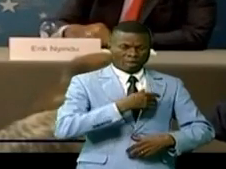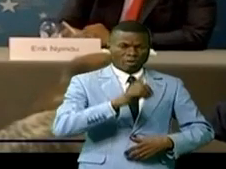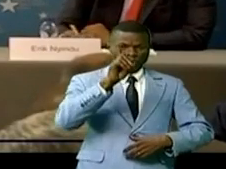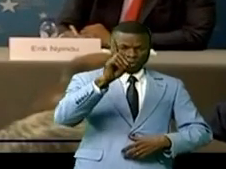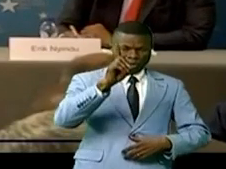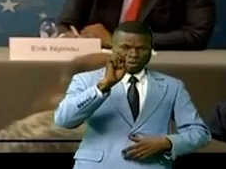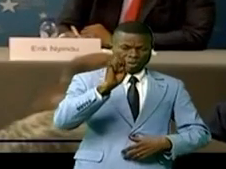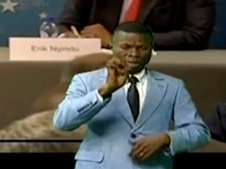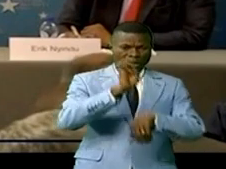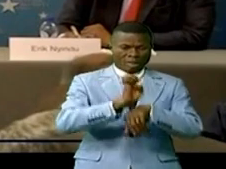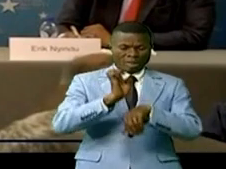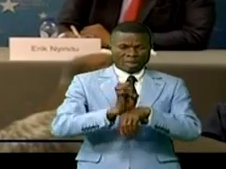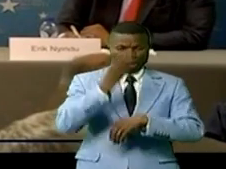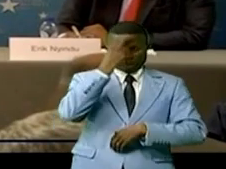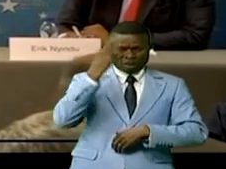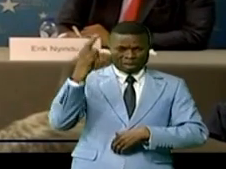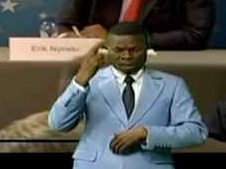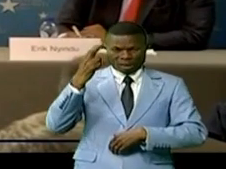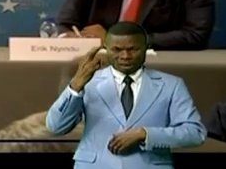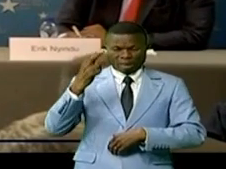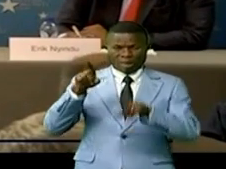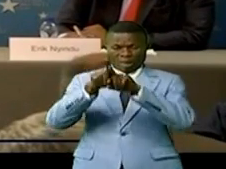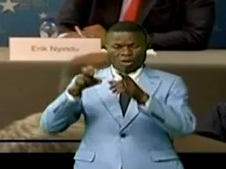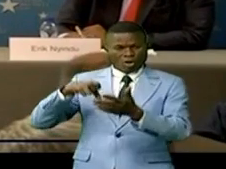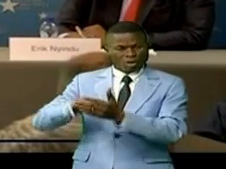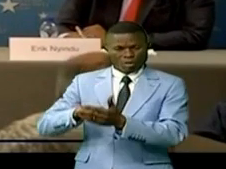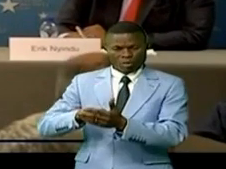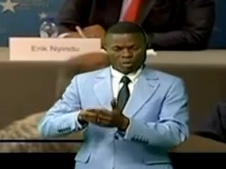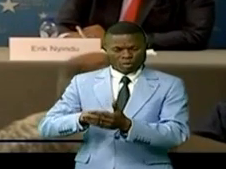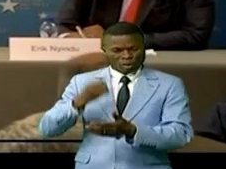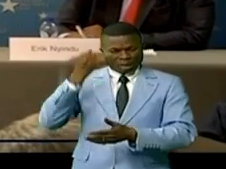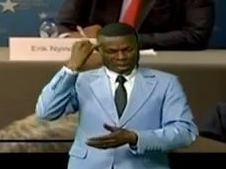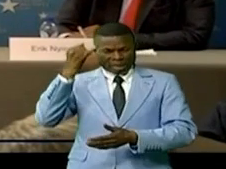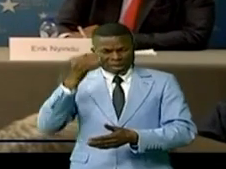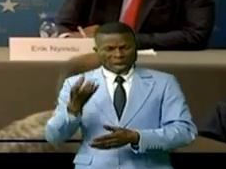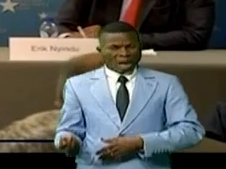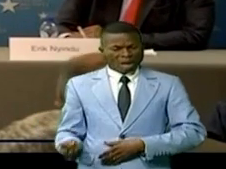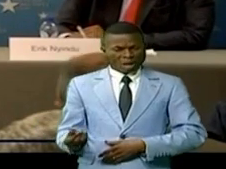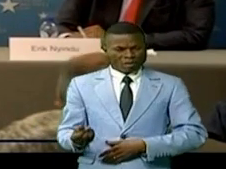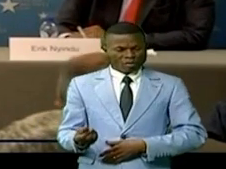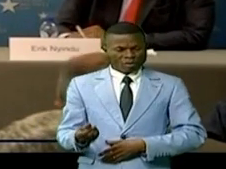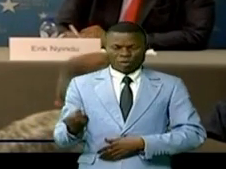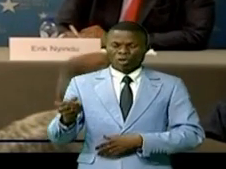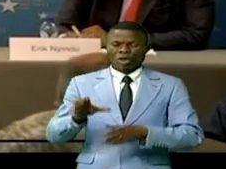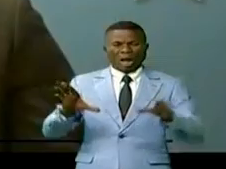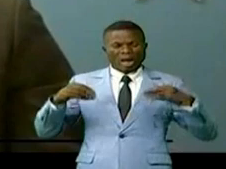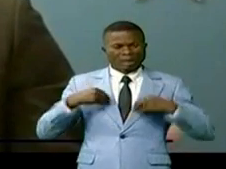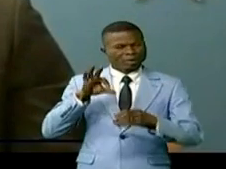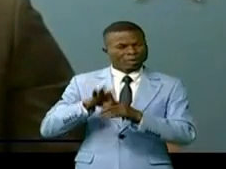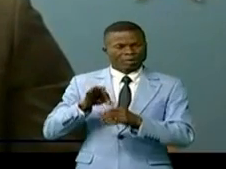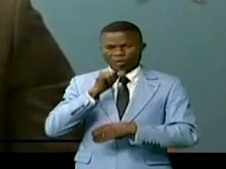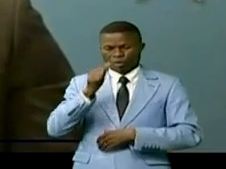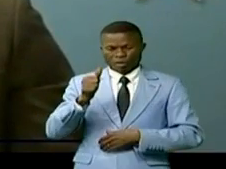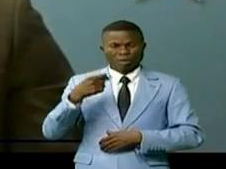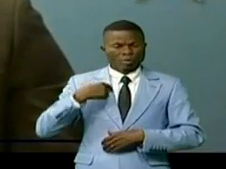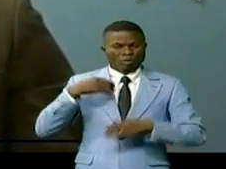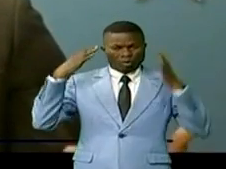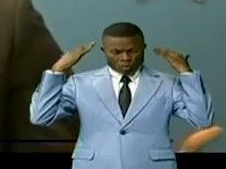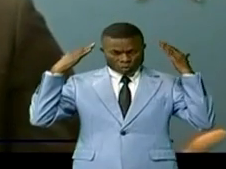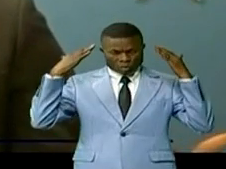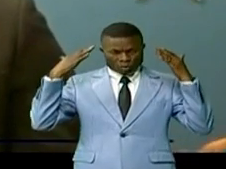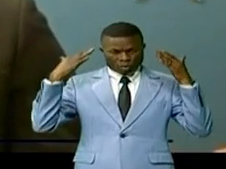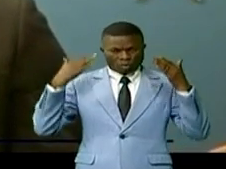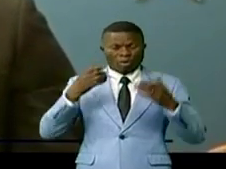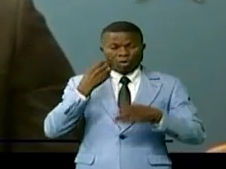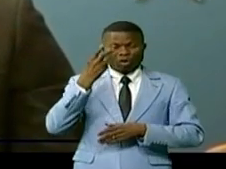l'Église catholique disait qu'il y avait des soupçons de corruption qui n'ont jamais été étayés. Mais simplement, moi j'ai entendu quelque chose que je